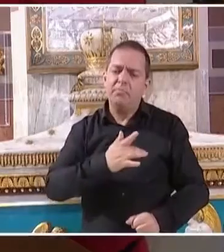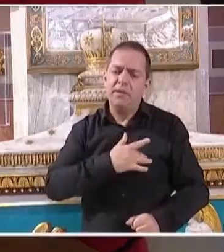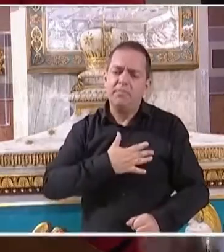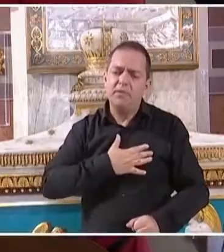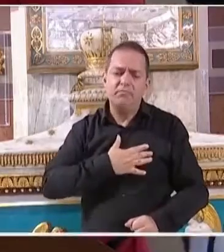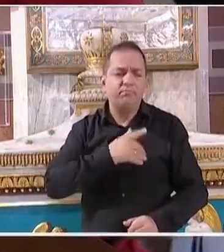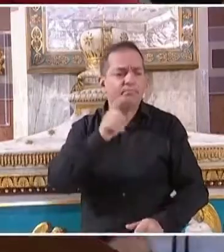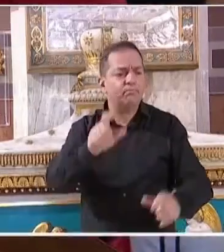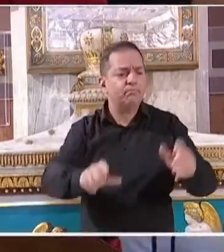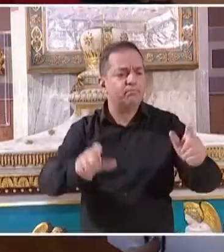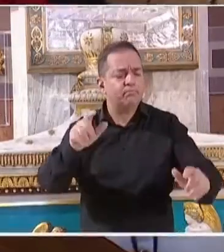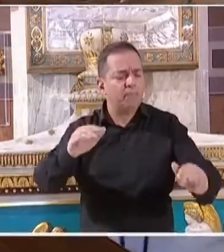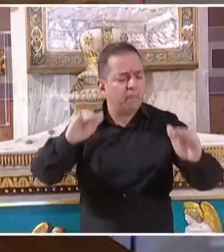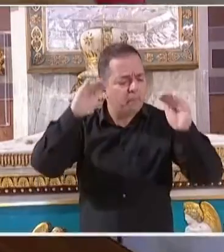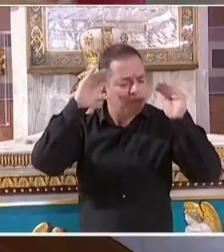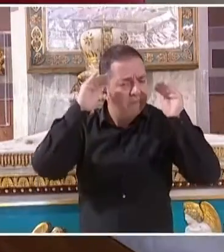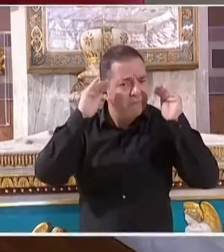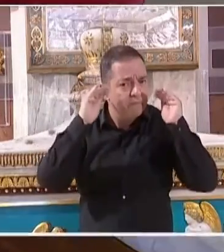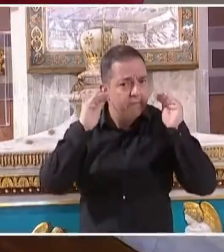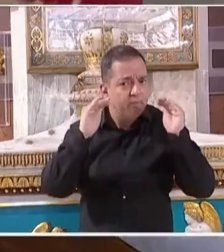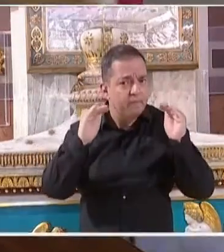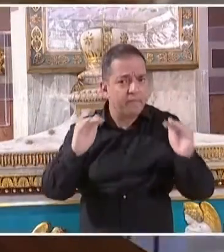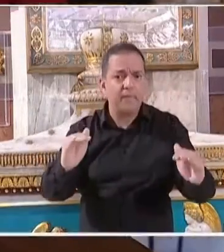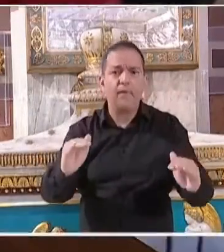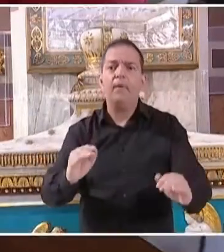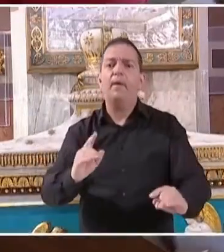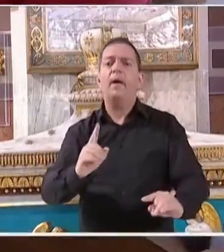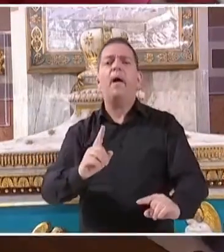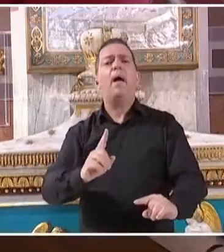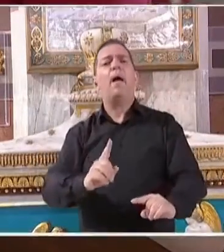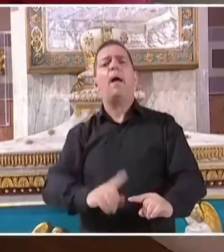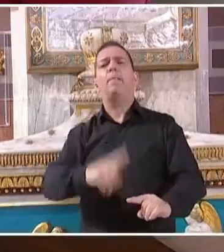μας, όχι σαν ένας απλός